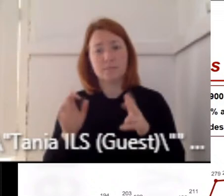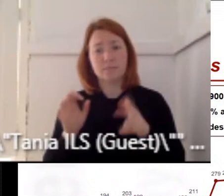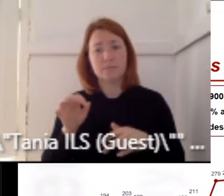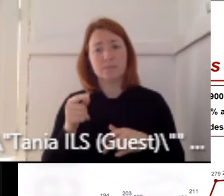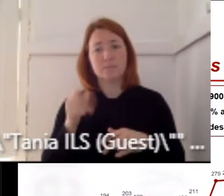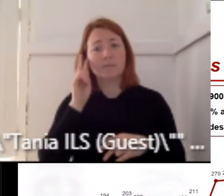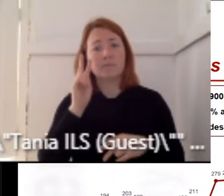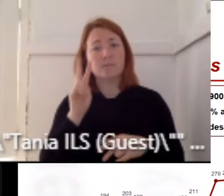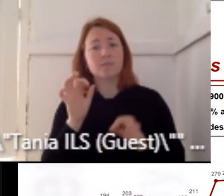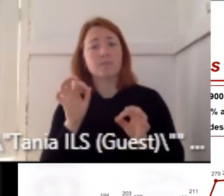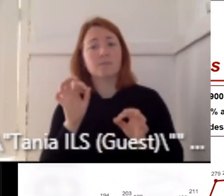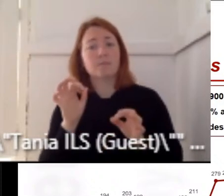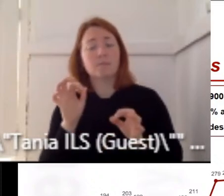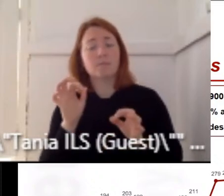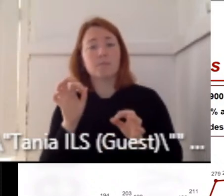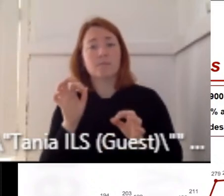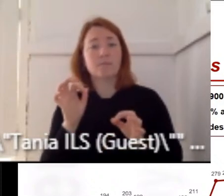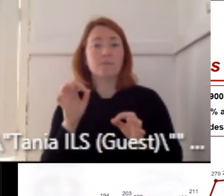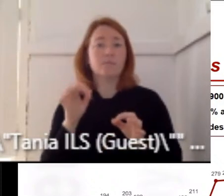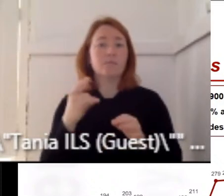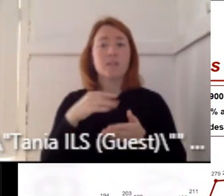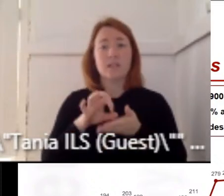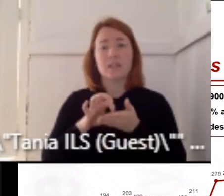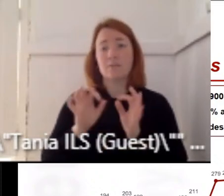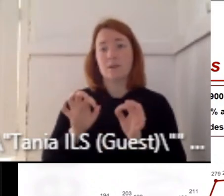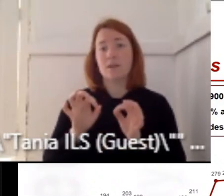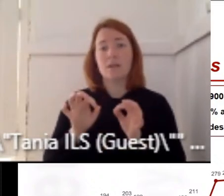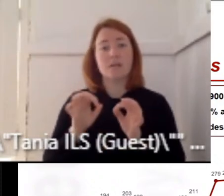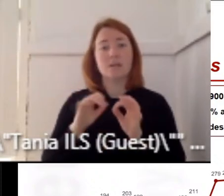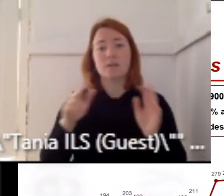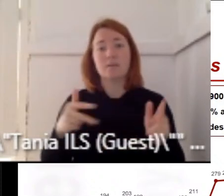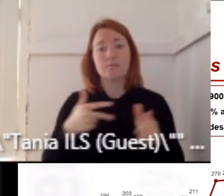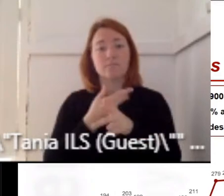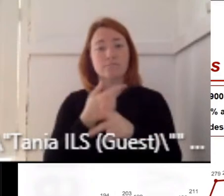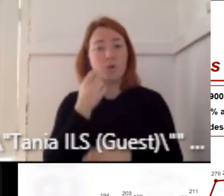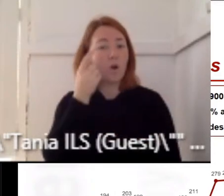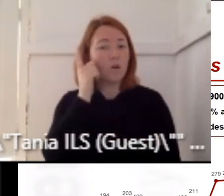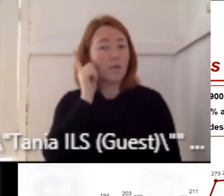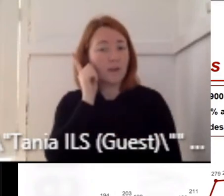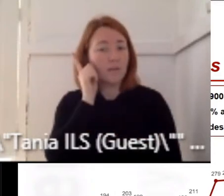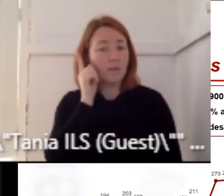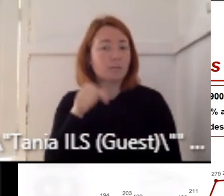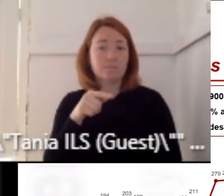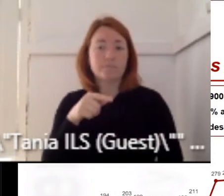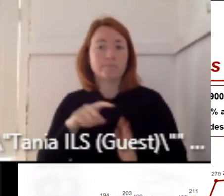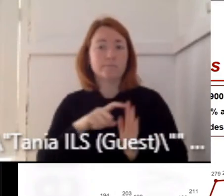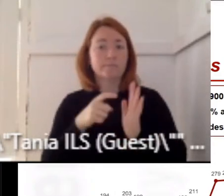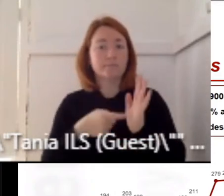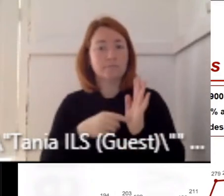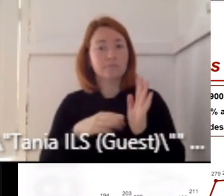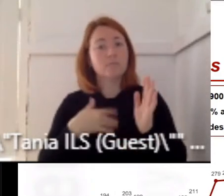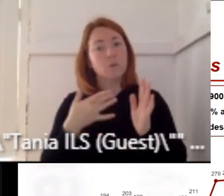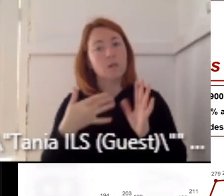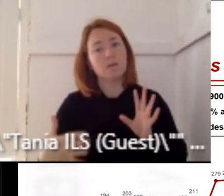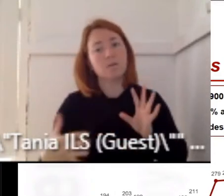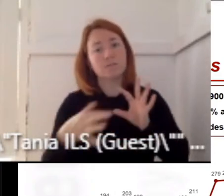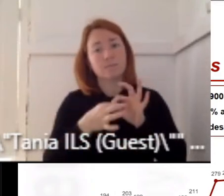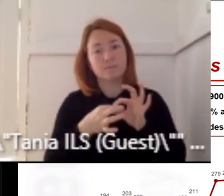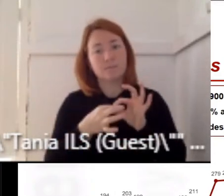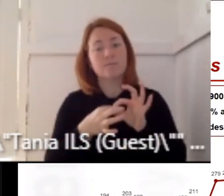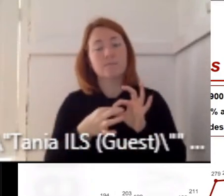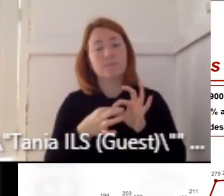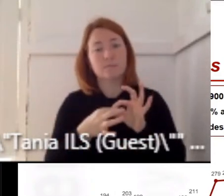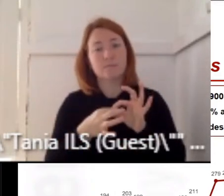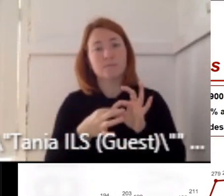servei doncs, totalment telemàtic i telefònic, doncs, permetia aquesta vinculació, no?